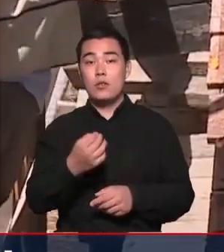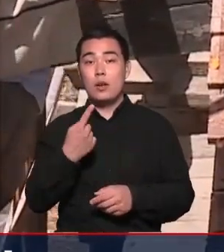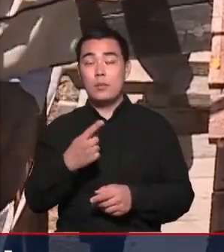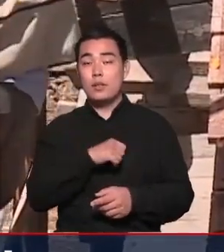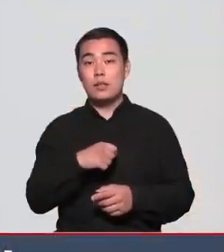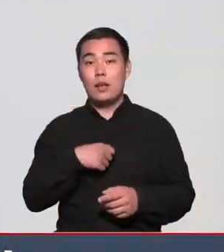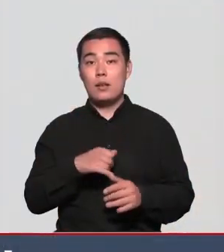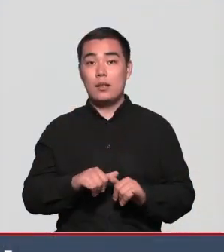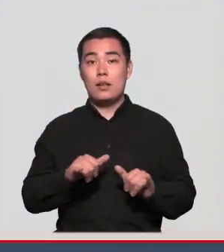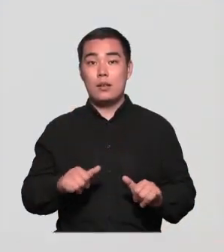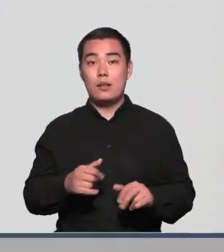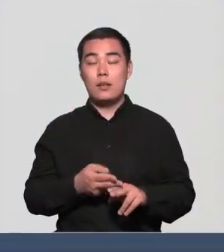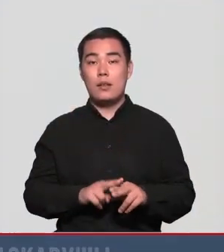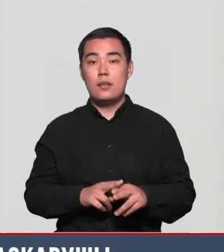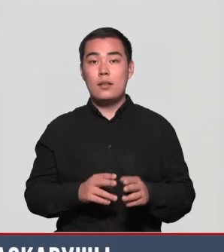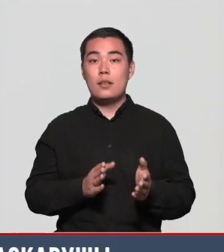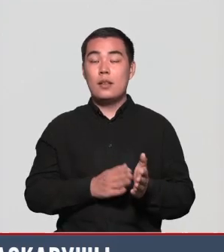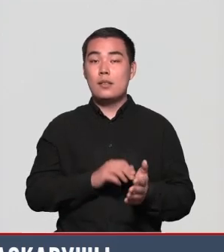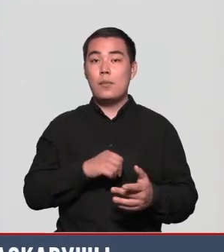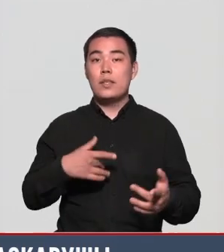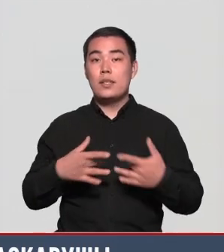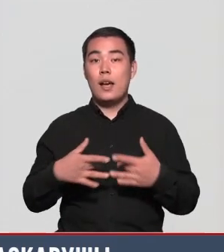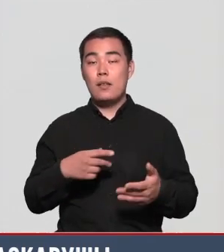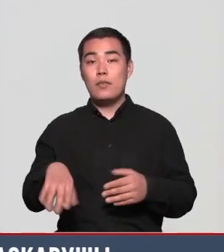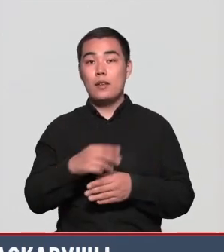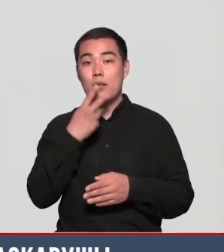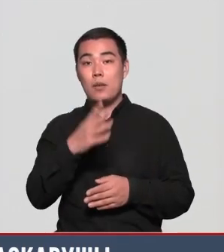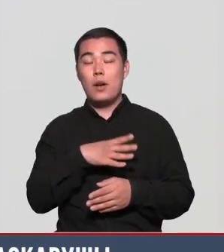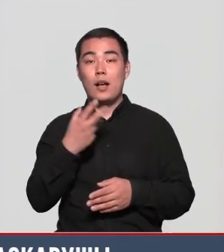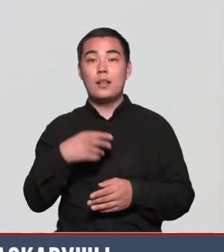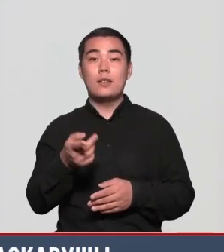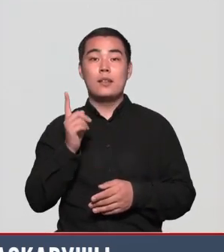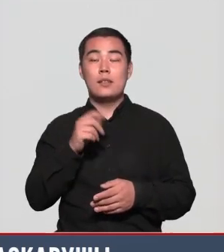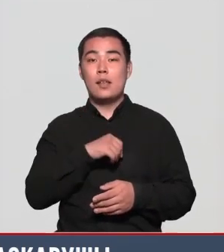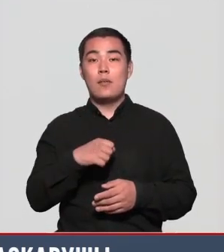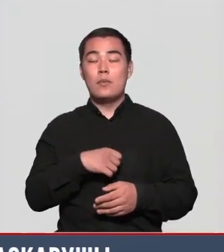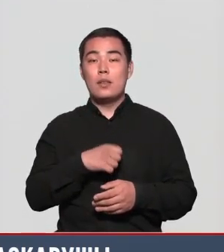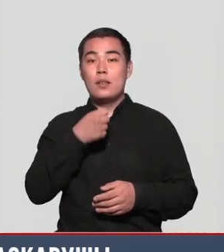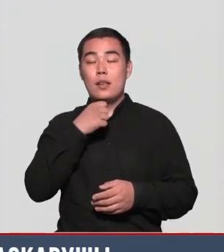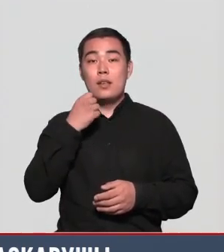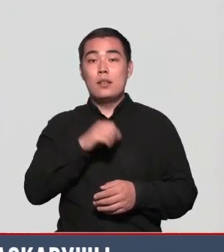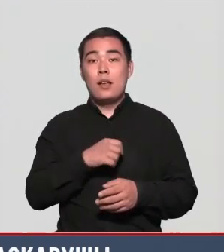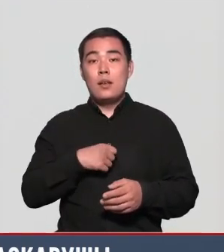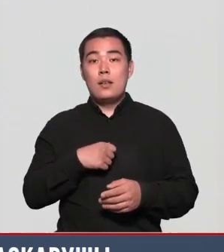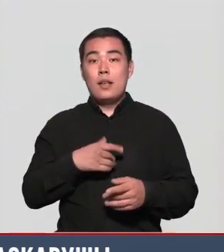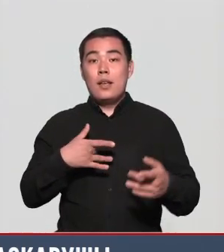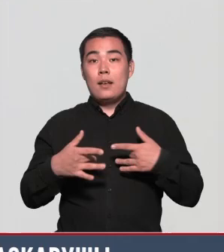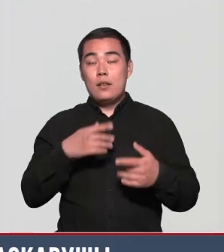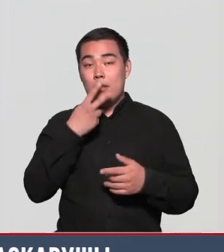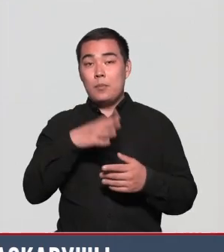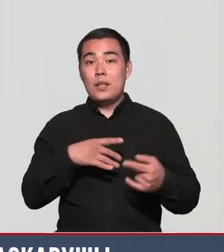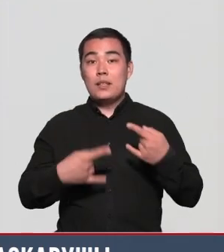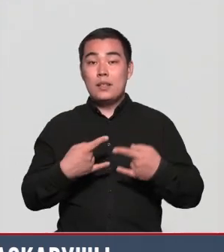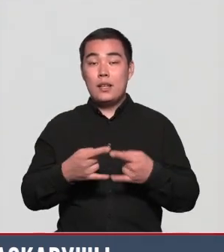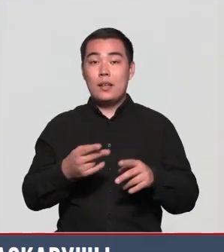ерекше тартуы тамаша театрын бәріміздің есімізде шығар, иә, бұрын ата-анамызбен, ата-әжемізбен сол тамаша театрының алдында өстік, экранның алдында.